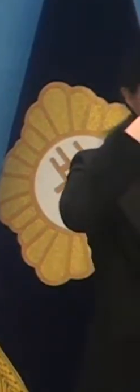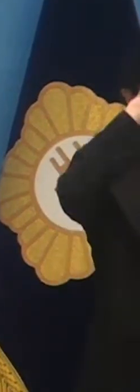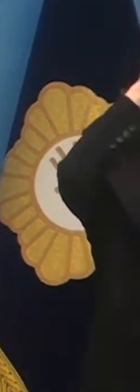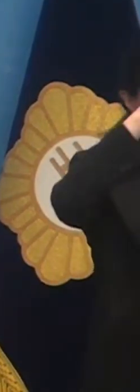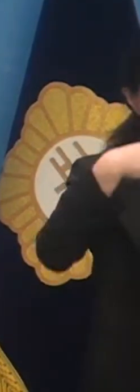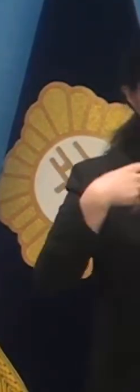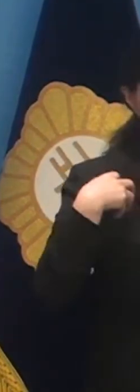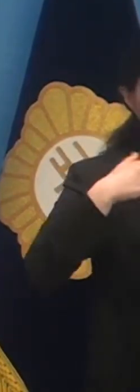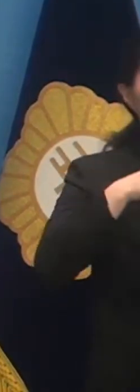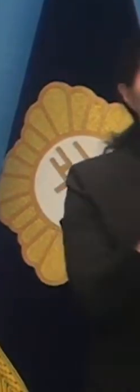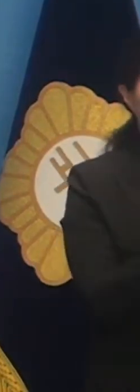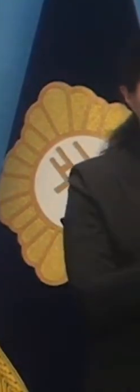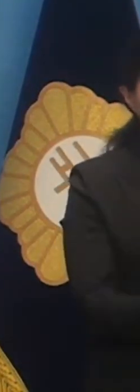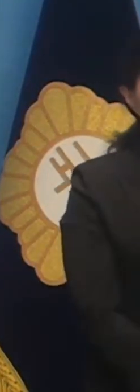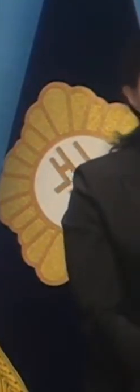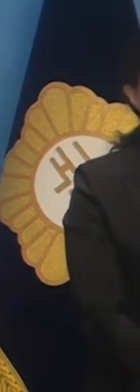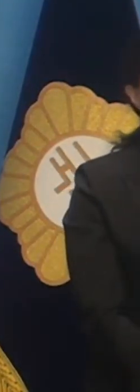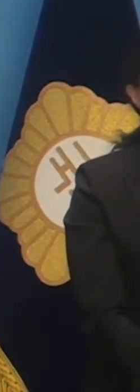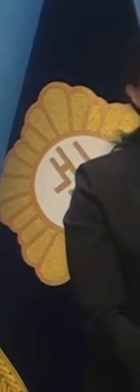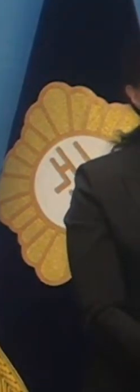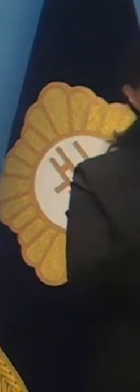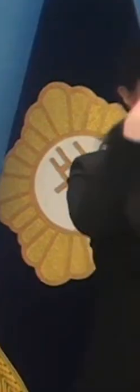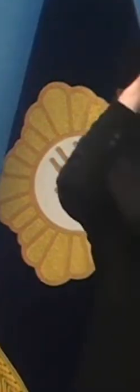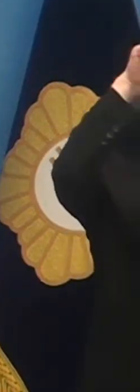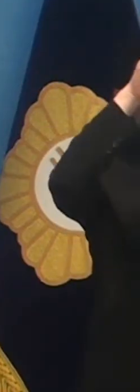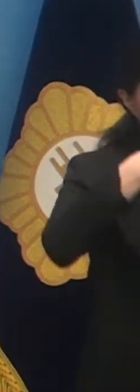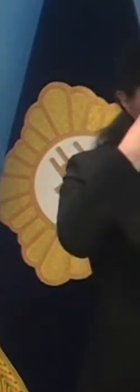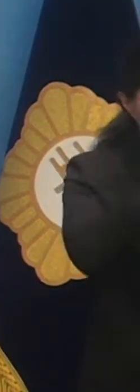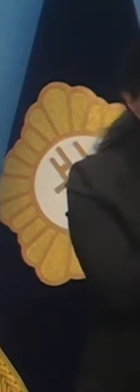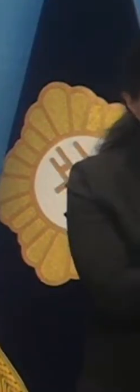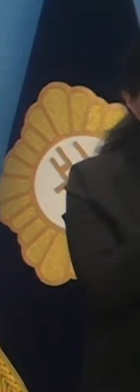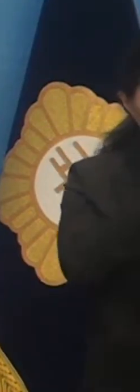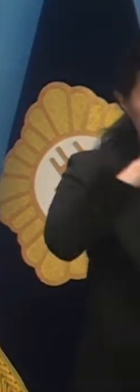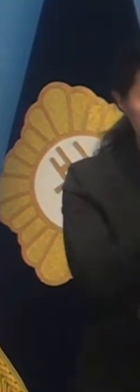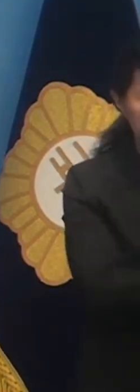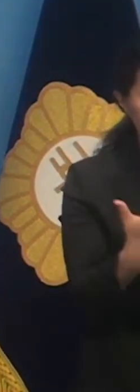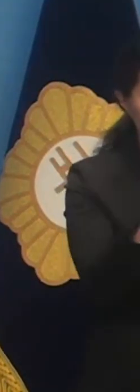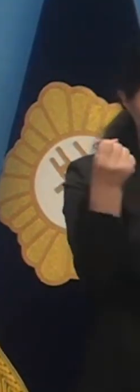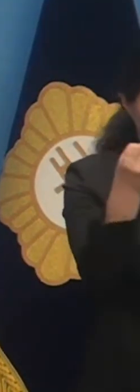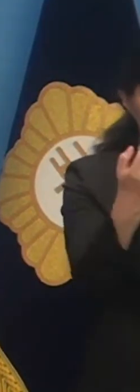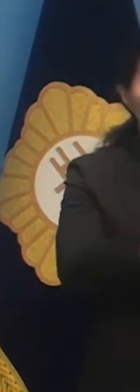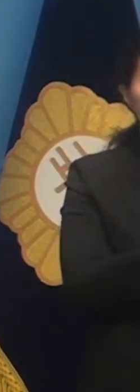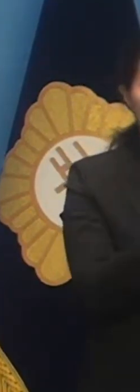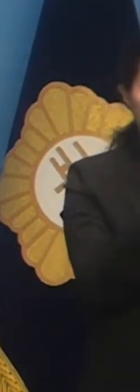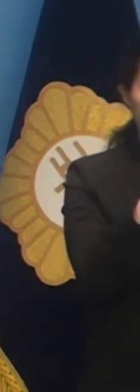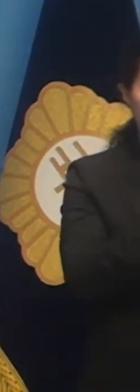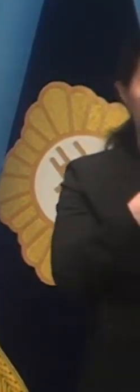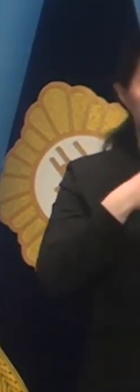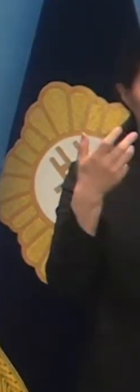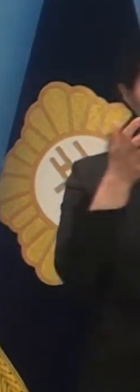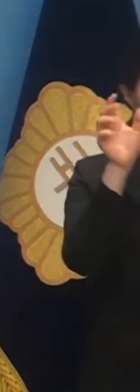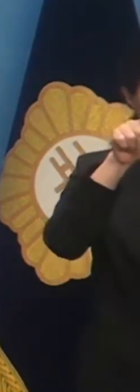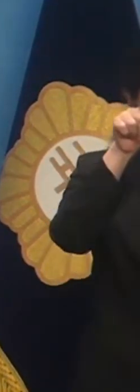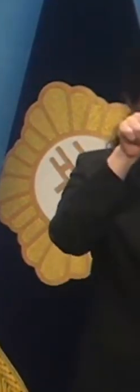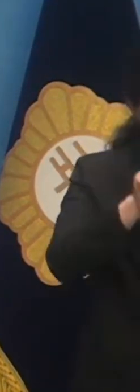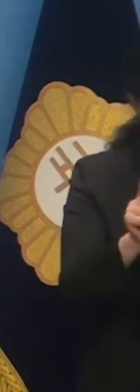검찰청을 폐지하겠습니다. 검찰의 수사권과 기소권을 분리하기 위해 행정안전부 산하에